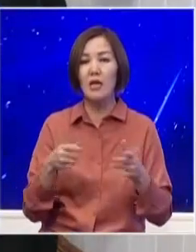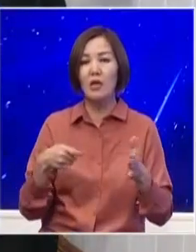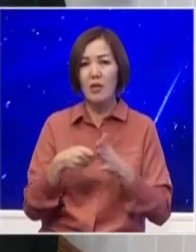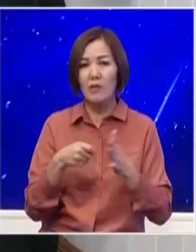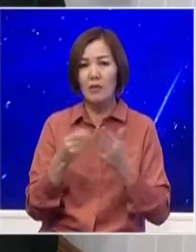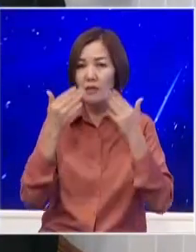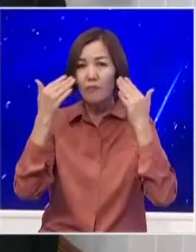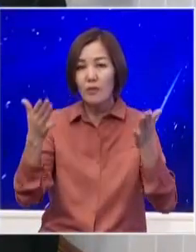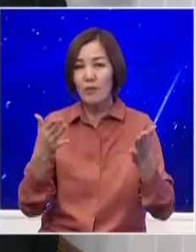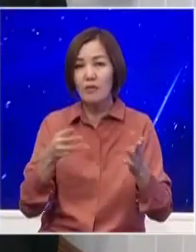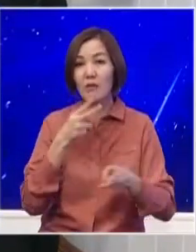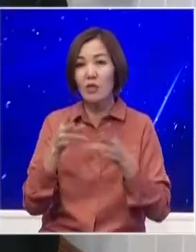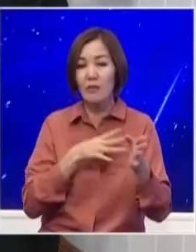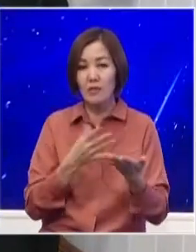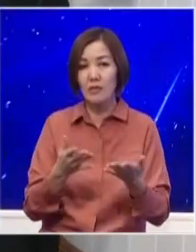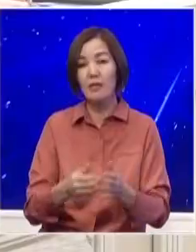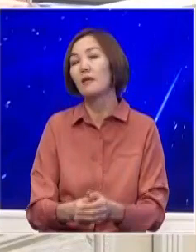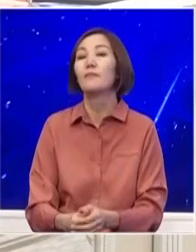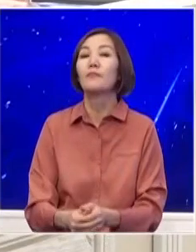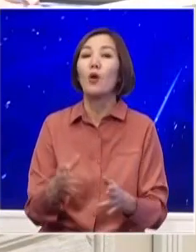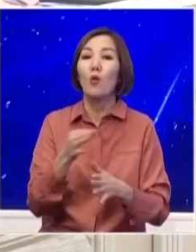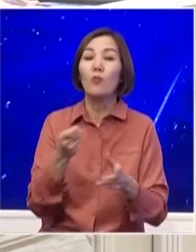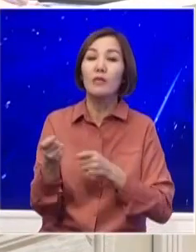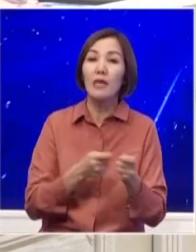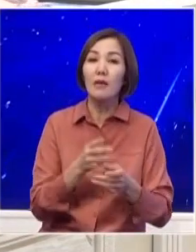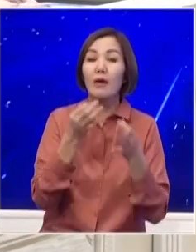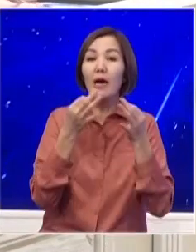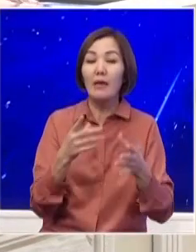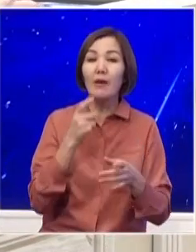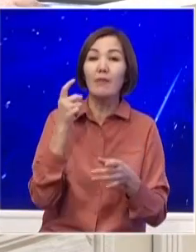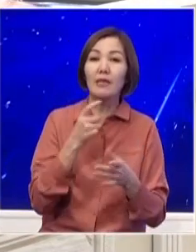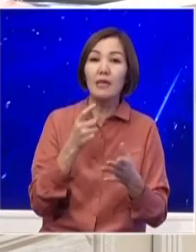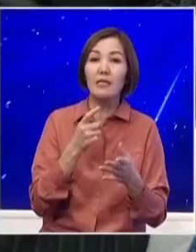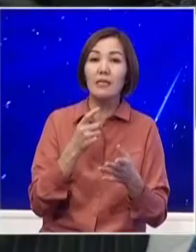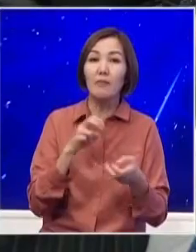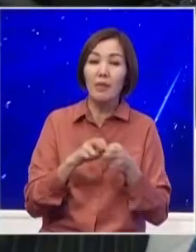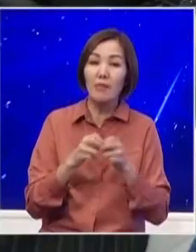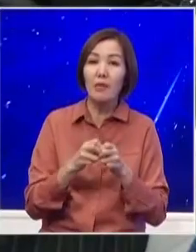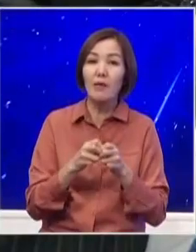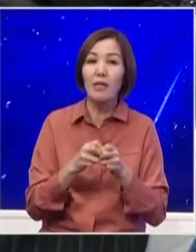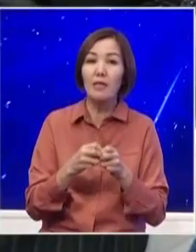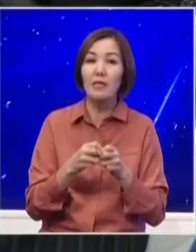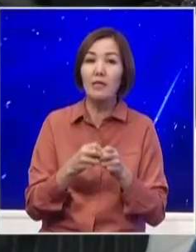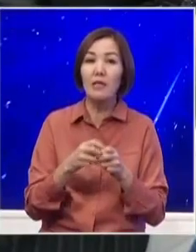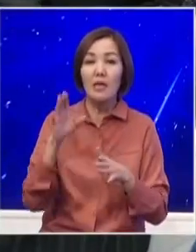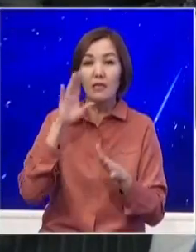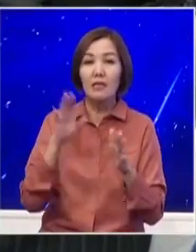білмей далмыз деп шағымданды Шымырлыға ғайын. Облыс әкімі қарапайым шаруалардың жанайқайына жанашырлықпен құлақ